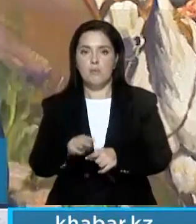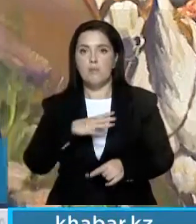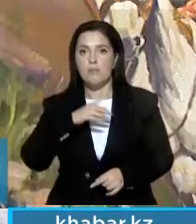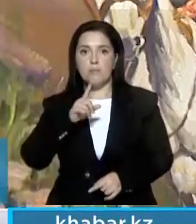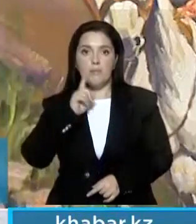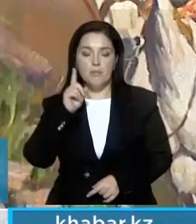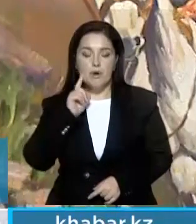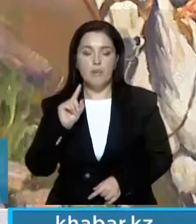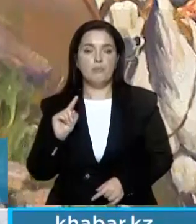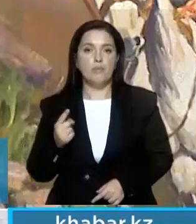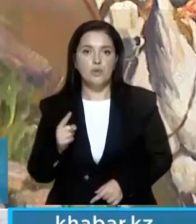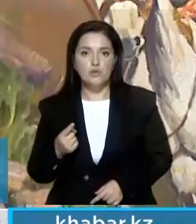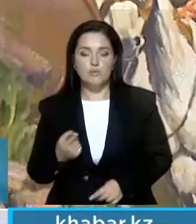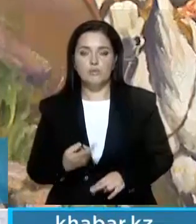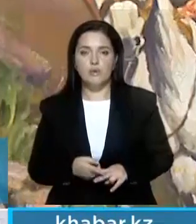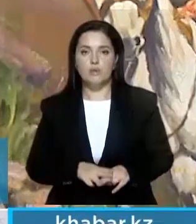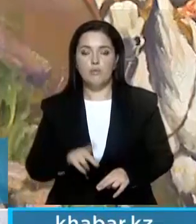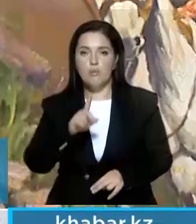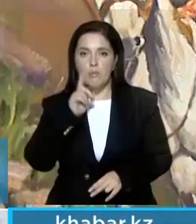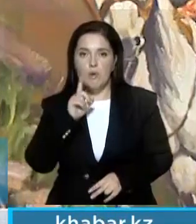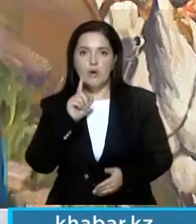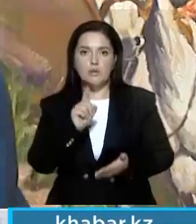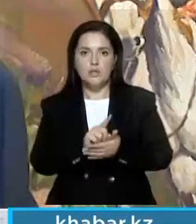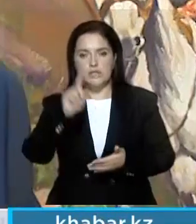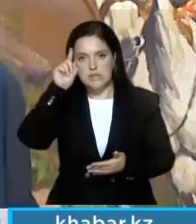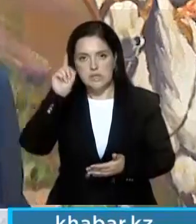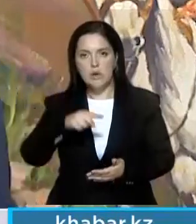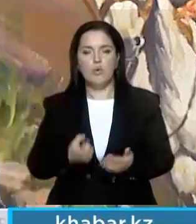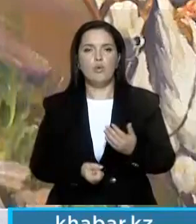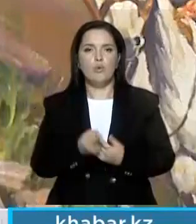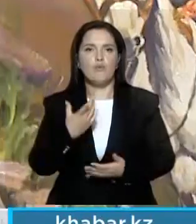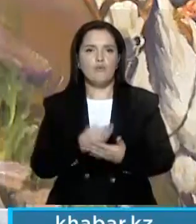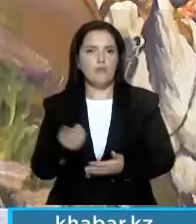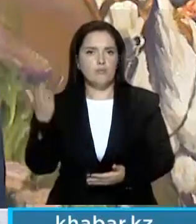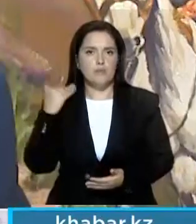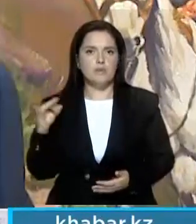молодежи. Почему? Потому что молодежь всегда должна знать свои корни, свою историю.